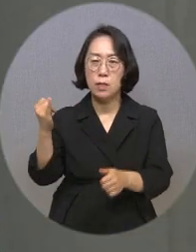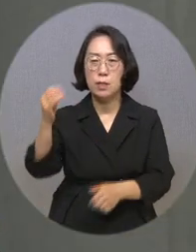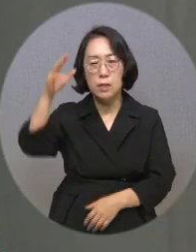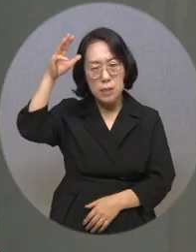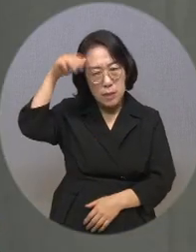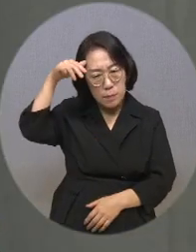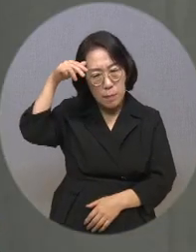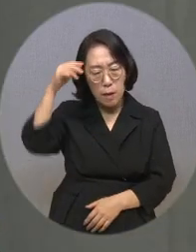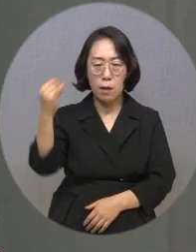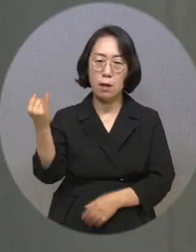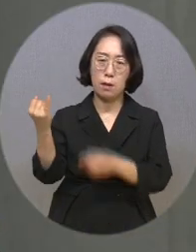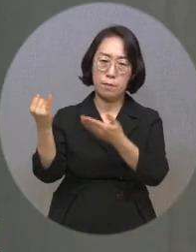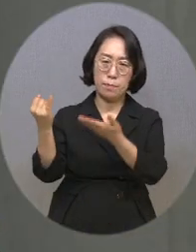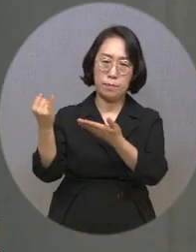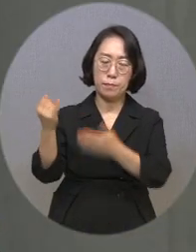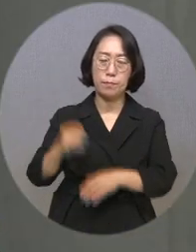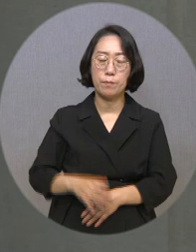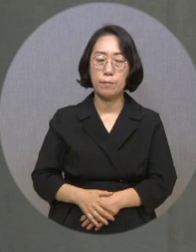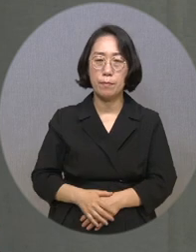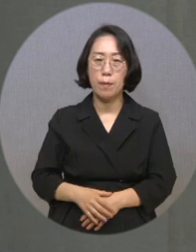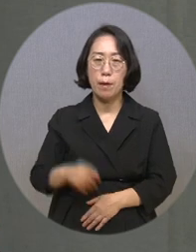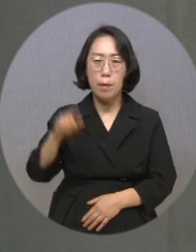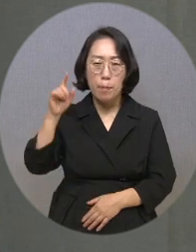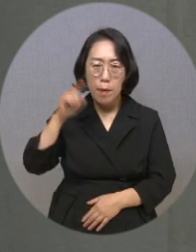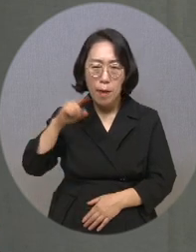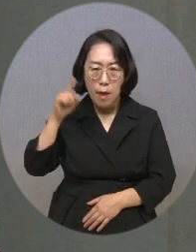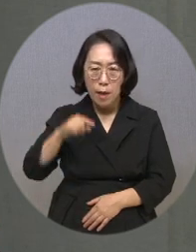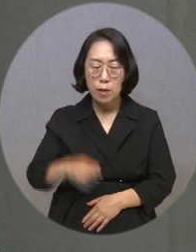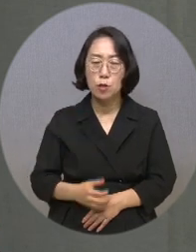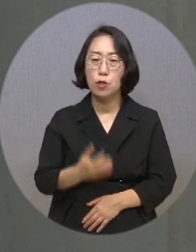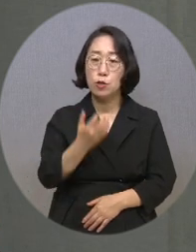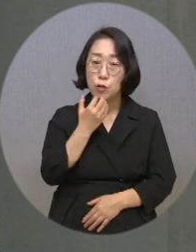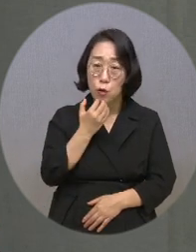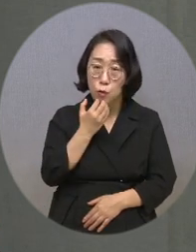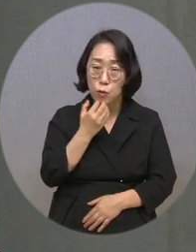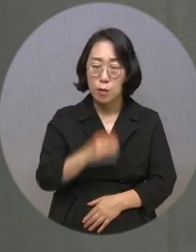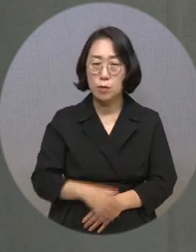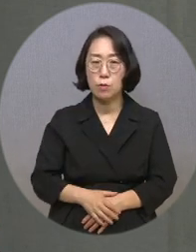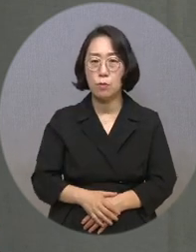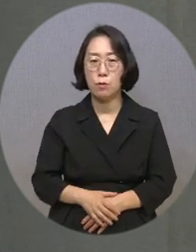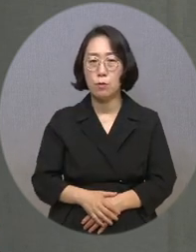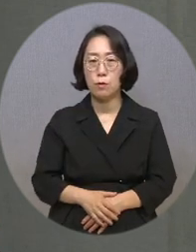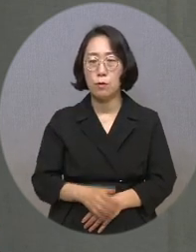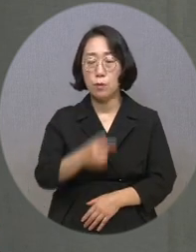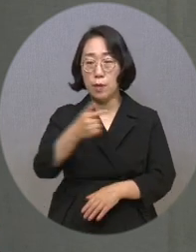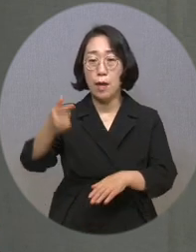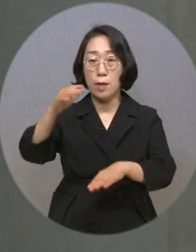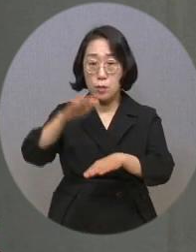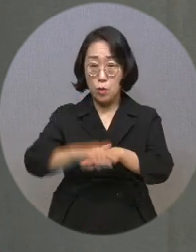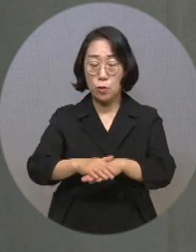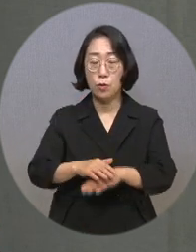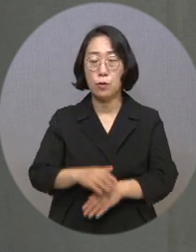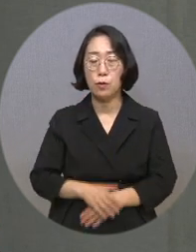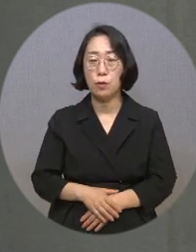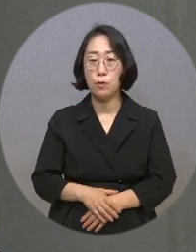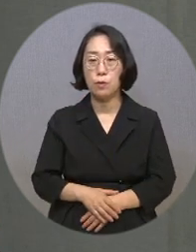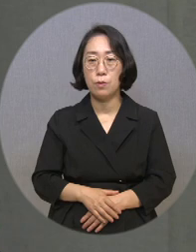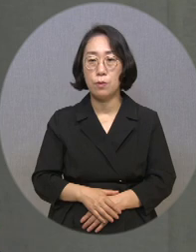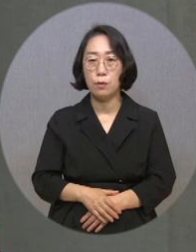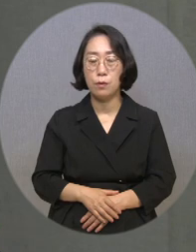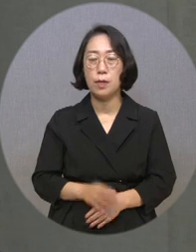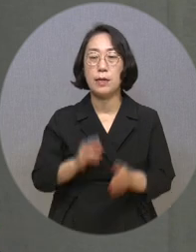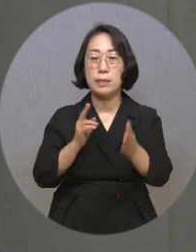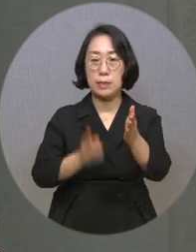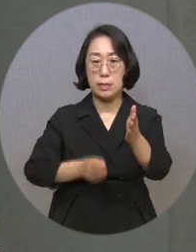왔어요. 그래서 매일같이 서울에서 대전까지 이